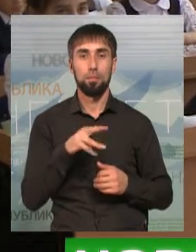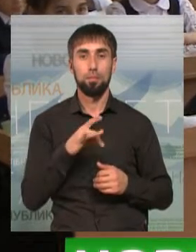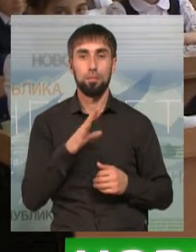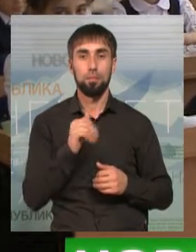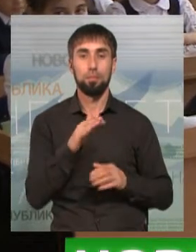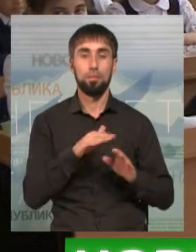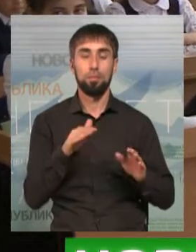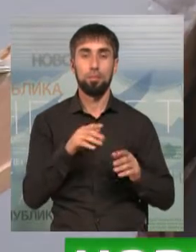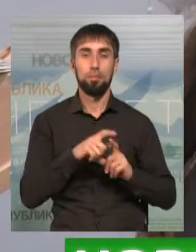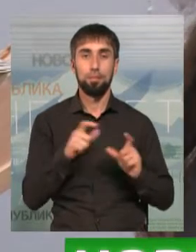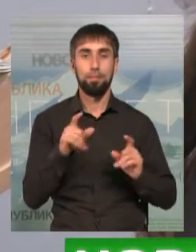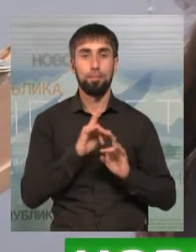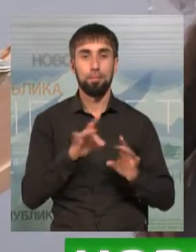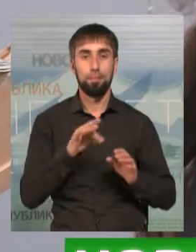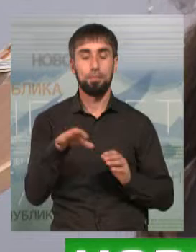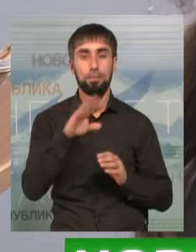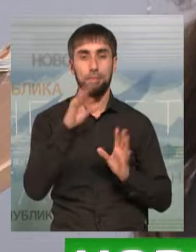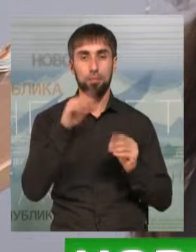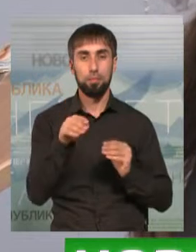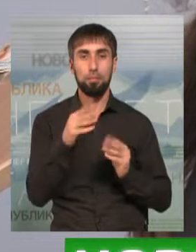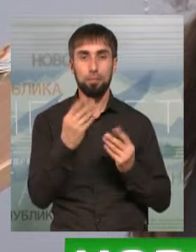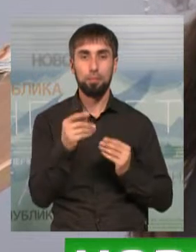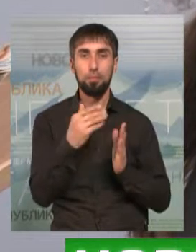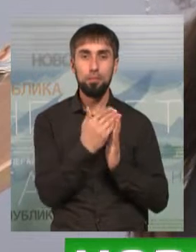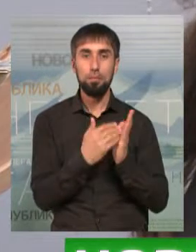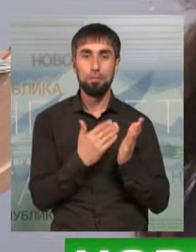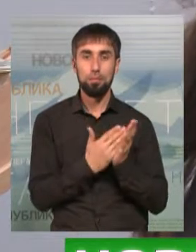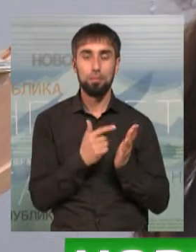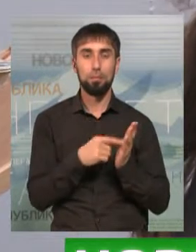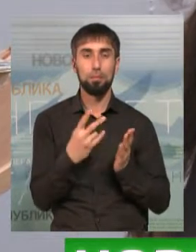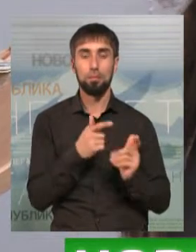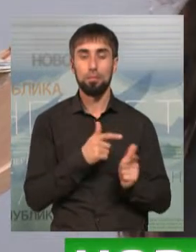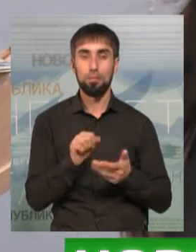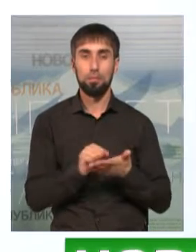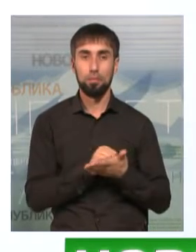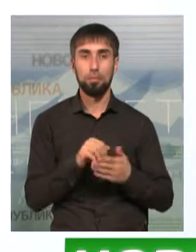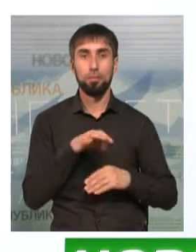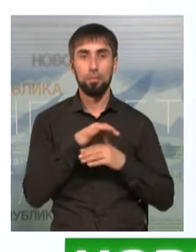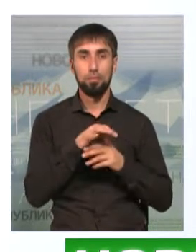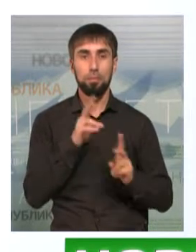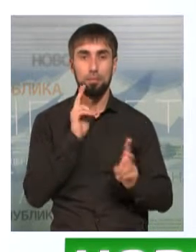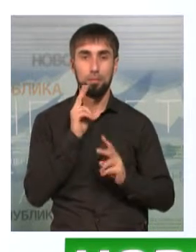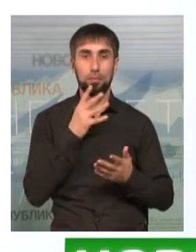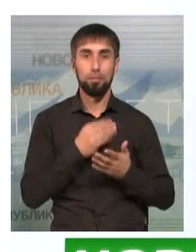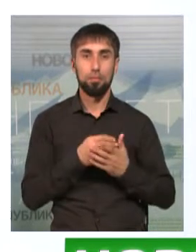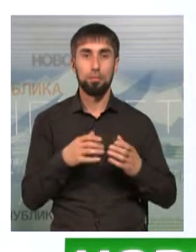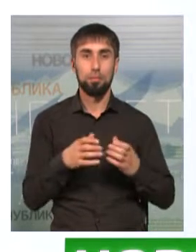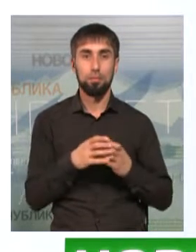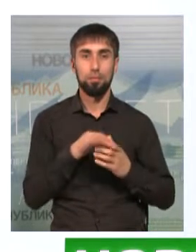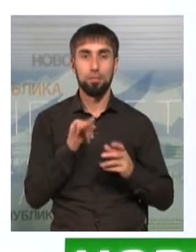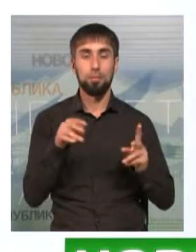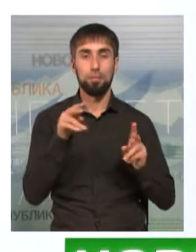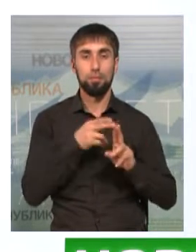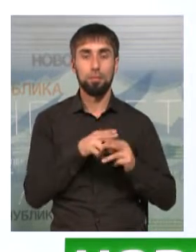школьниками. Впрочем, весь день расписан по минутам. Нужно успеть привести в порядок документацию, провести совещание с личным составом и